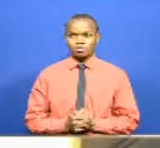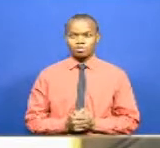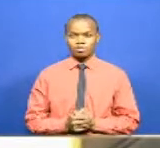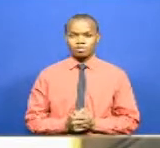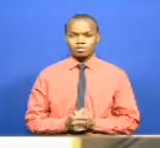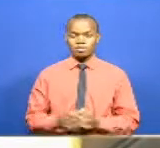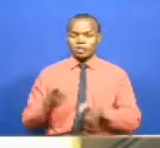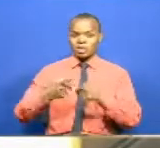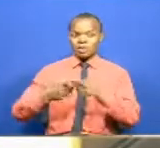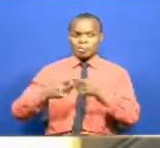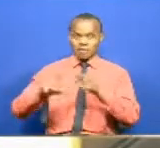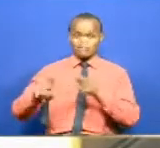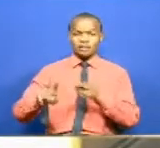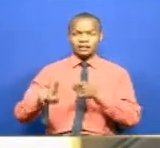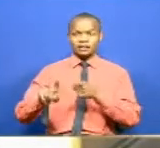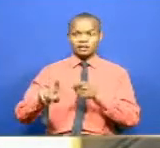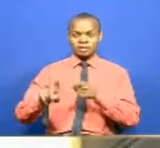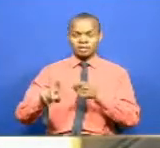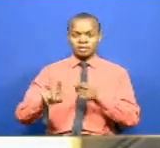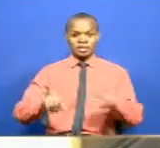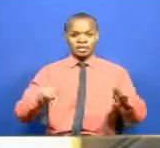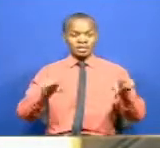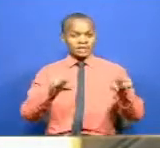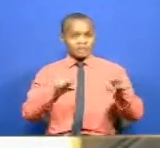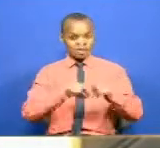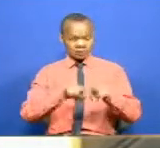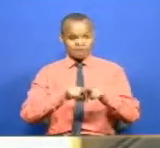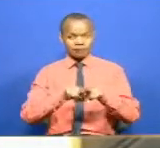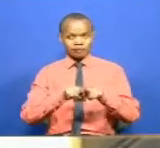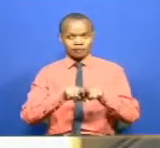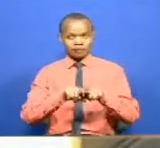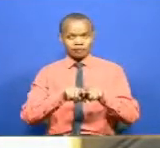But on the other hand, you should also not